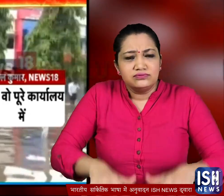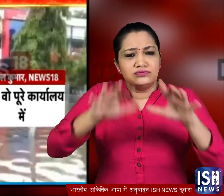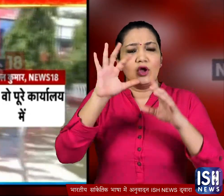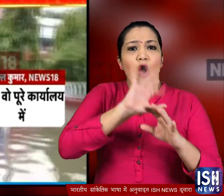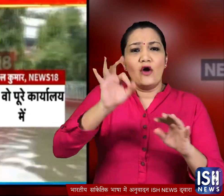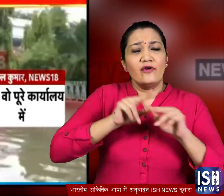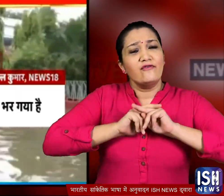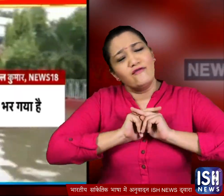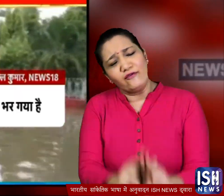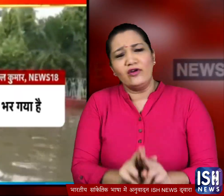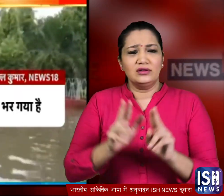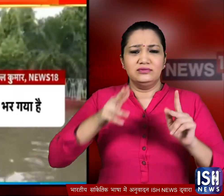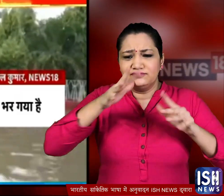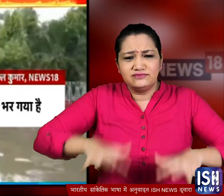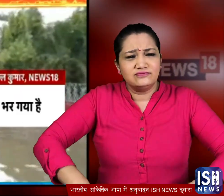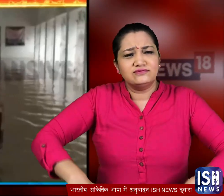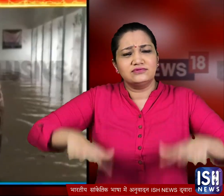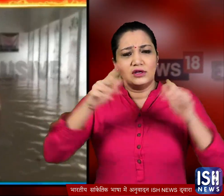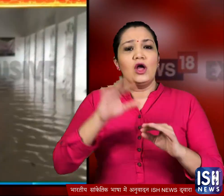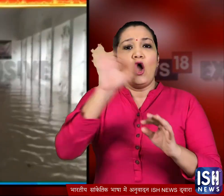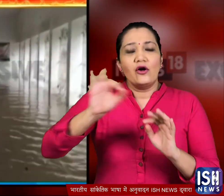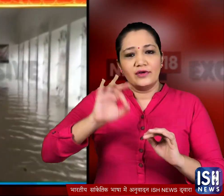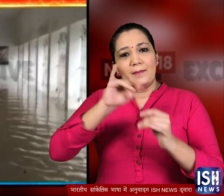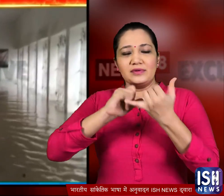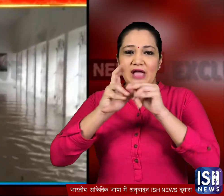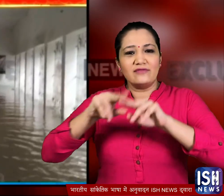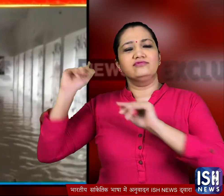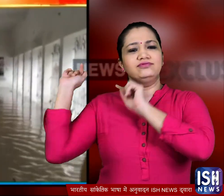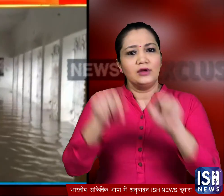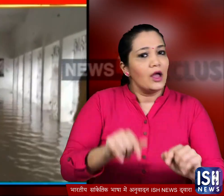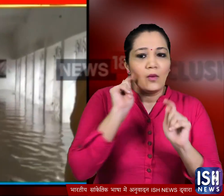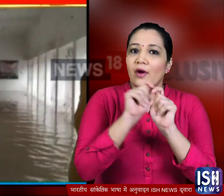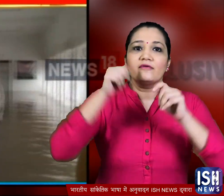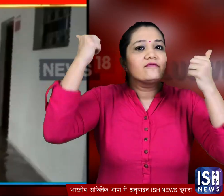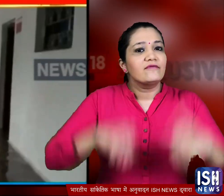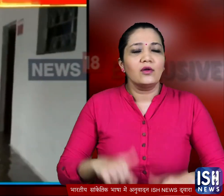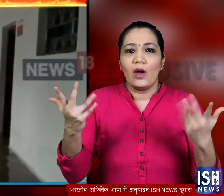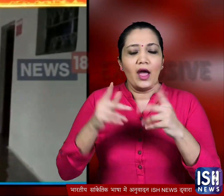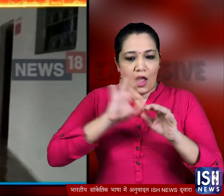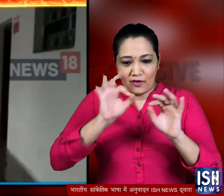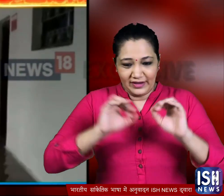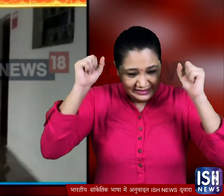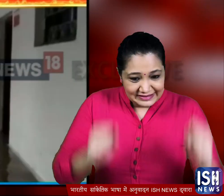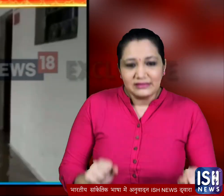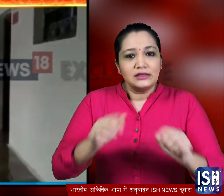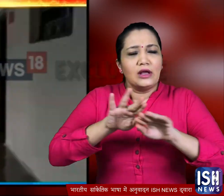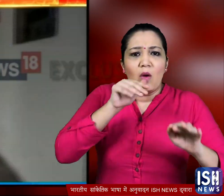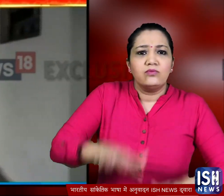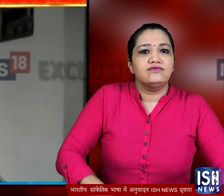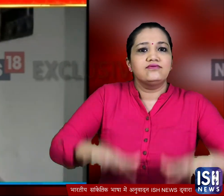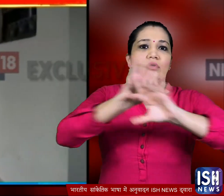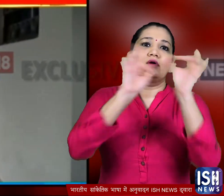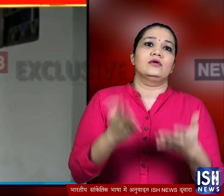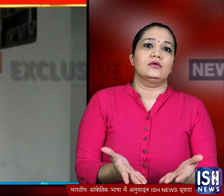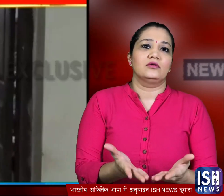पूरे कार्यालय के में भर गया है। कर्मचारी दफ्तर पहुंचने के बाद भी काम नहीं कर पाए, क्योंकि उनकी काम करने की जगह पर पानी